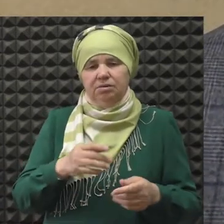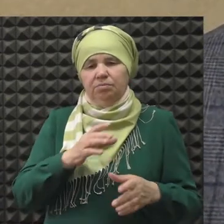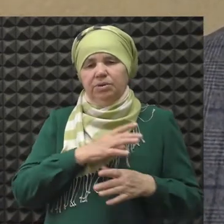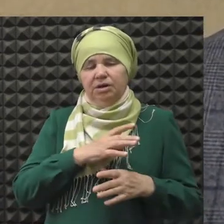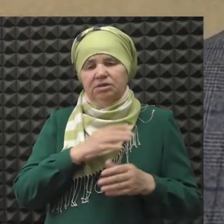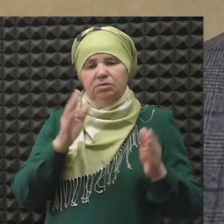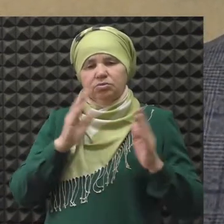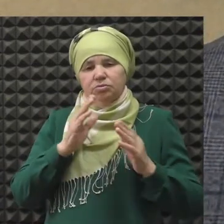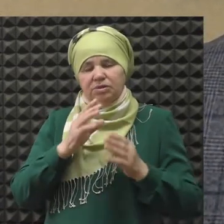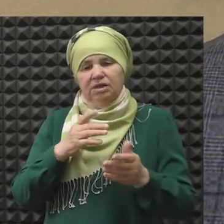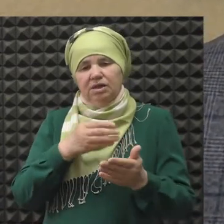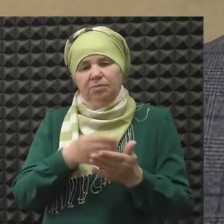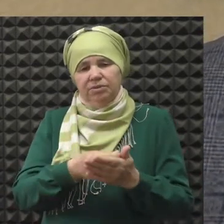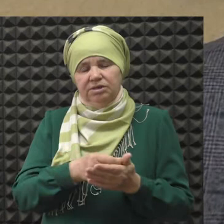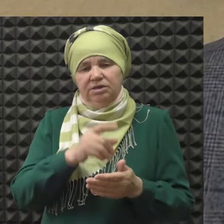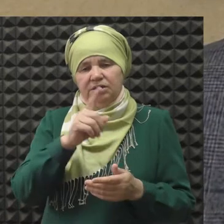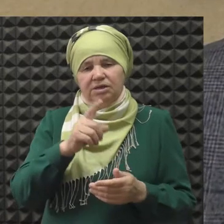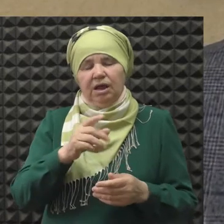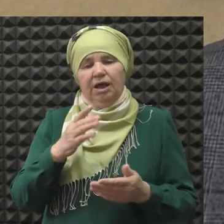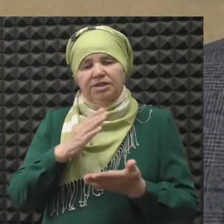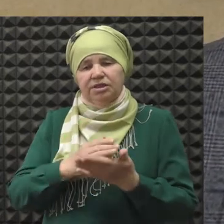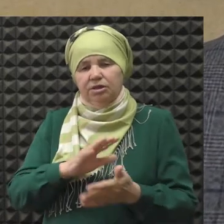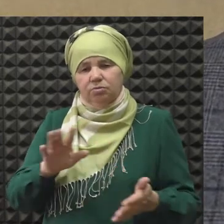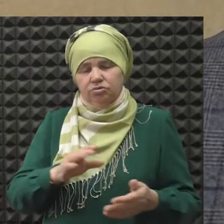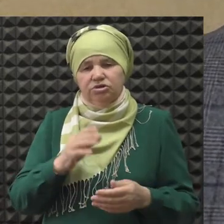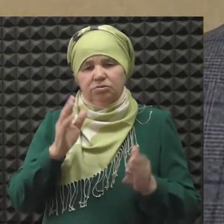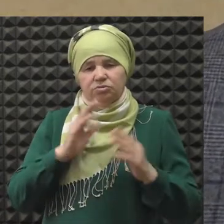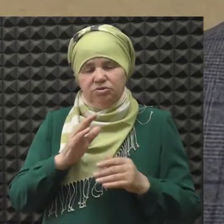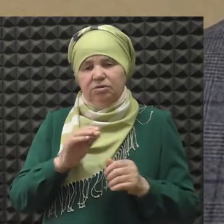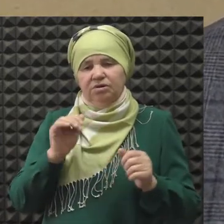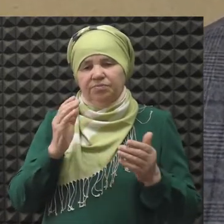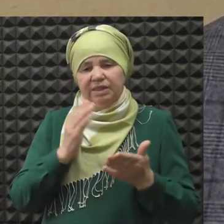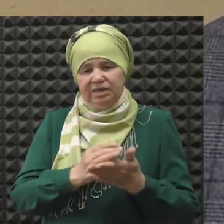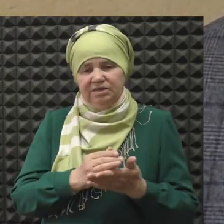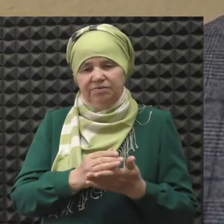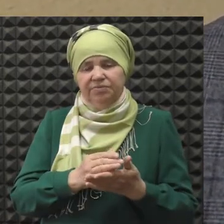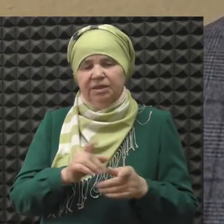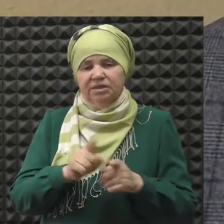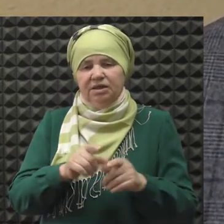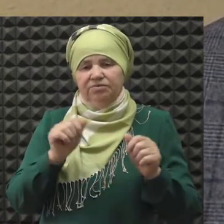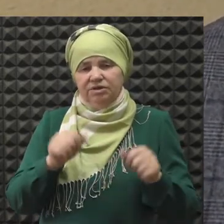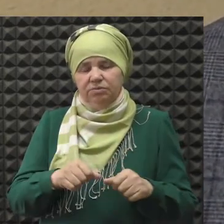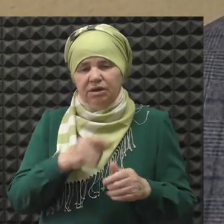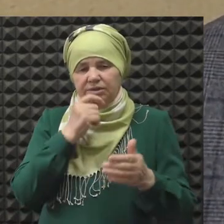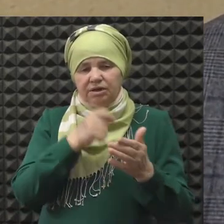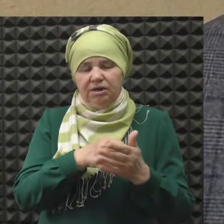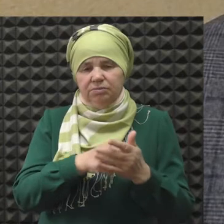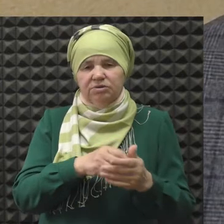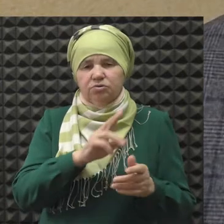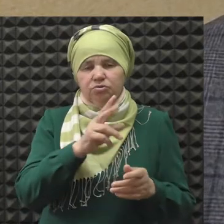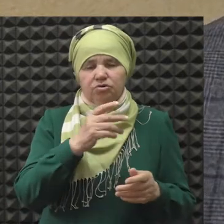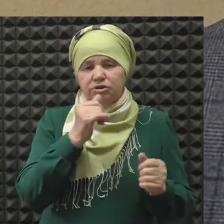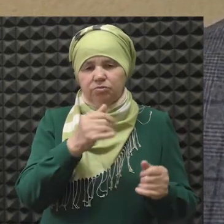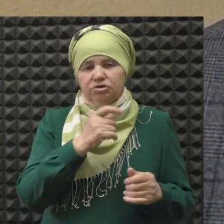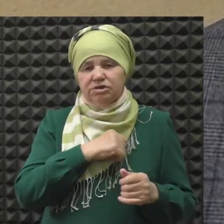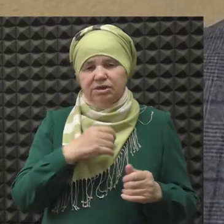богатые мусульмане выплачивают закят в пользу неимущих мусульман. Также есть такая возможность накормить постящегося, о чем пророк